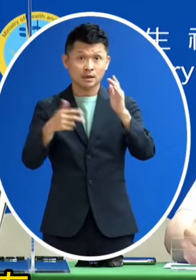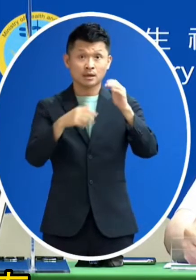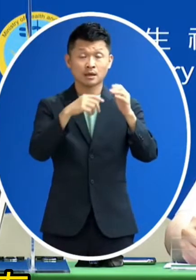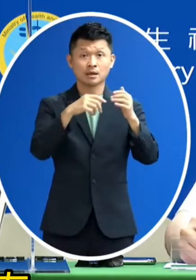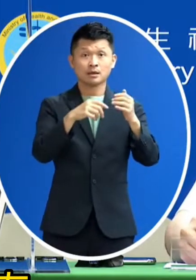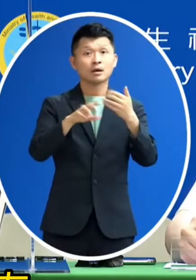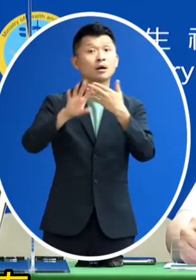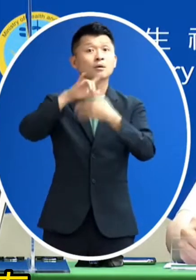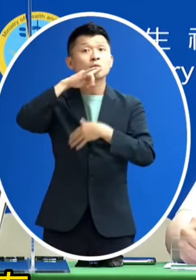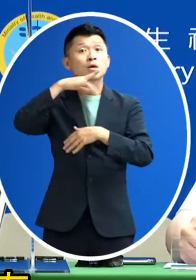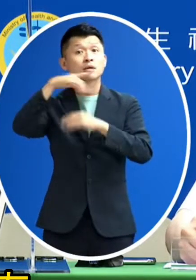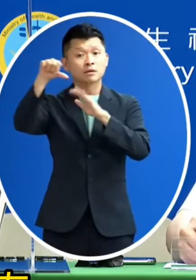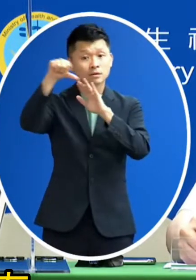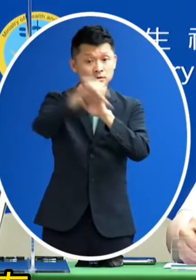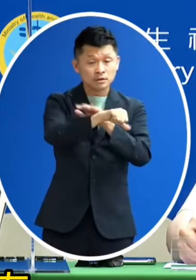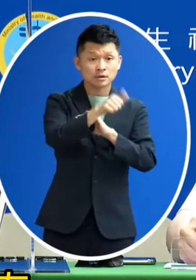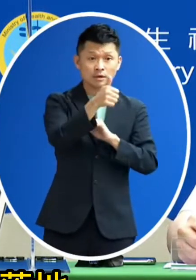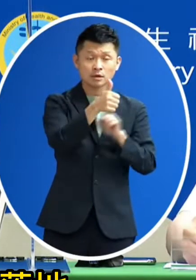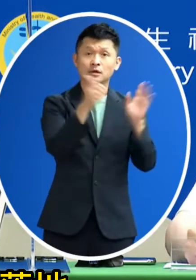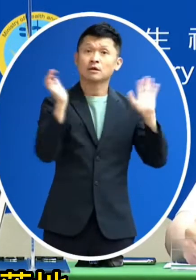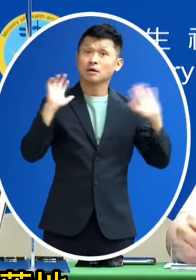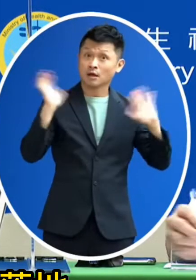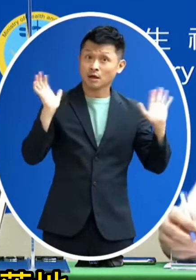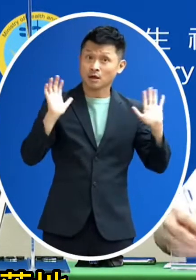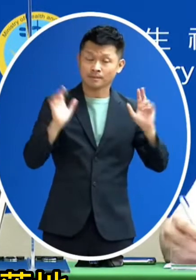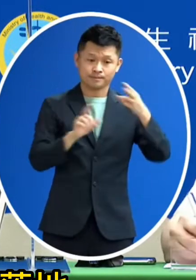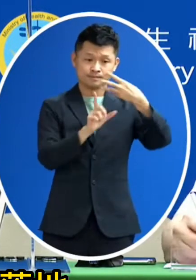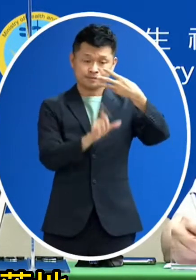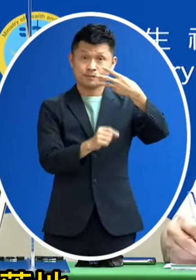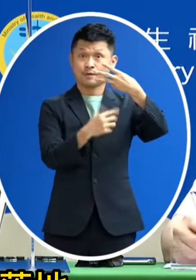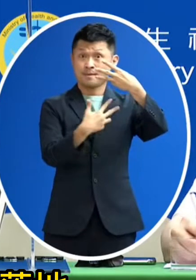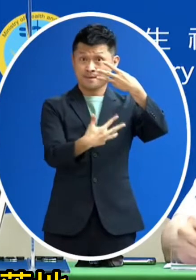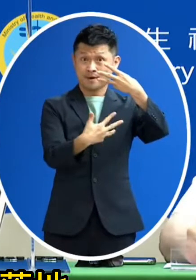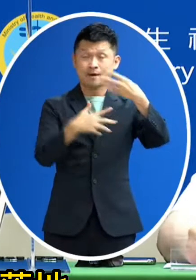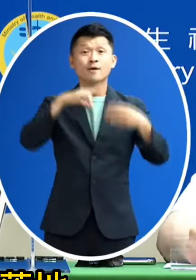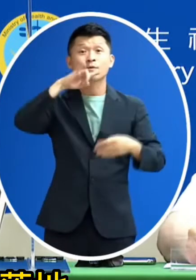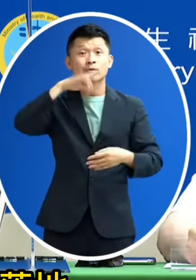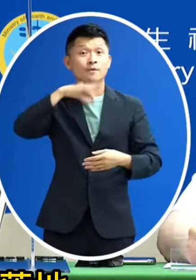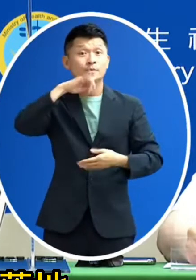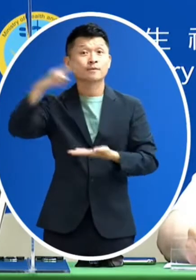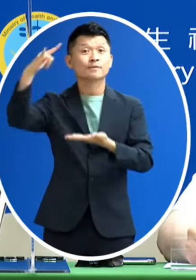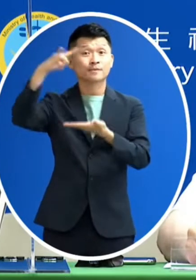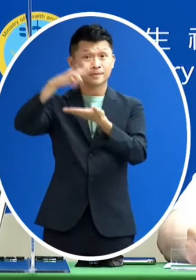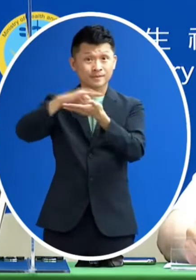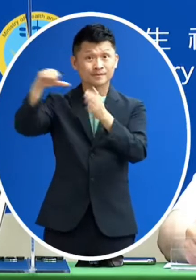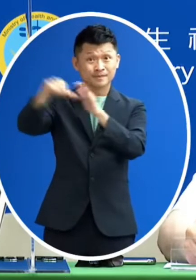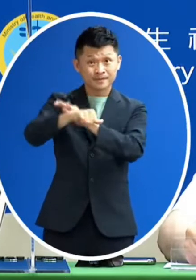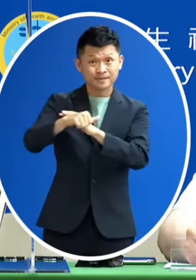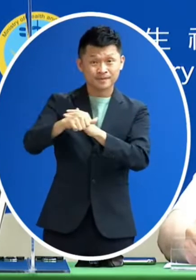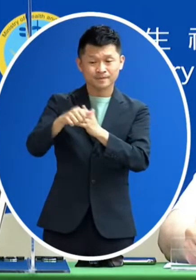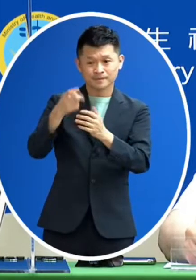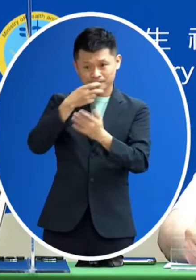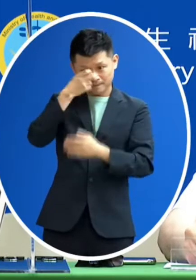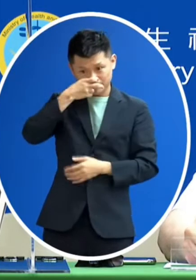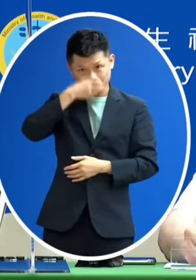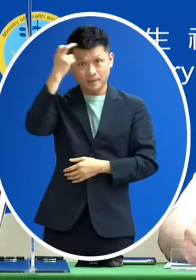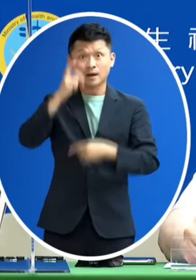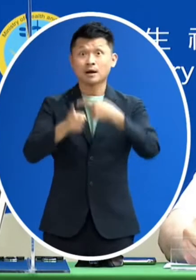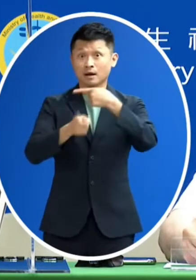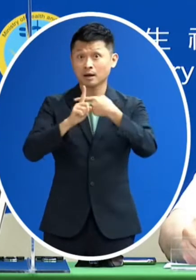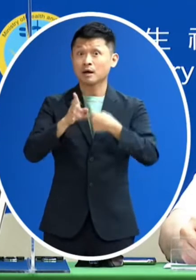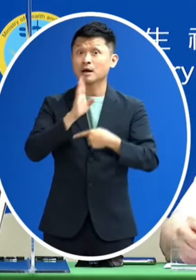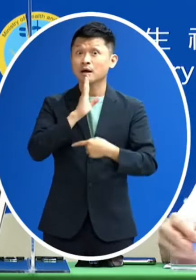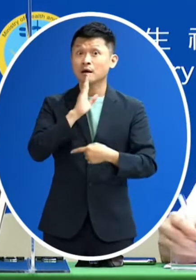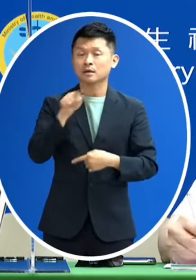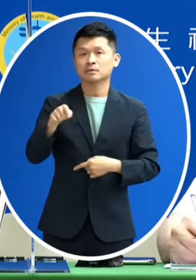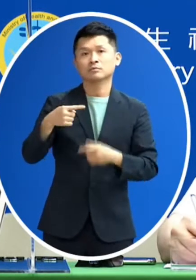个越南境外入的一个小朋友他在3月8号的时候从越南入境落地采检阳性，那这个个案是我们